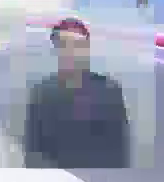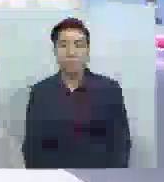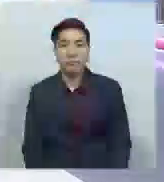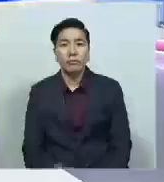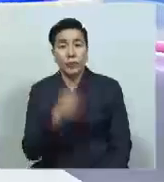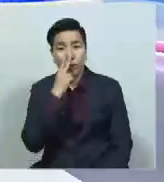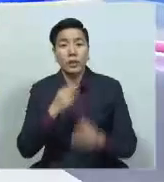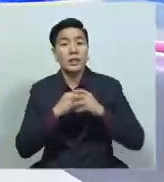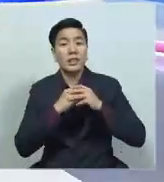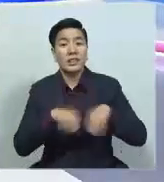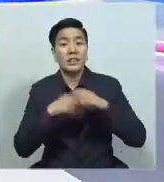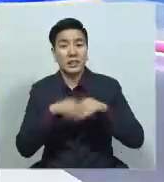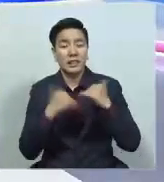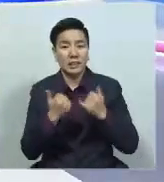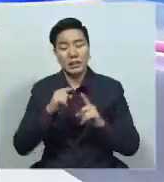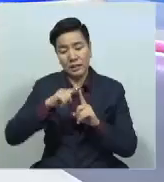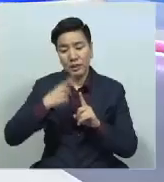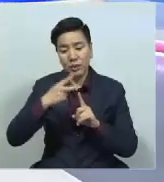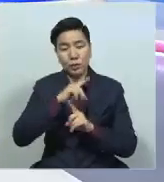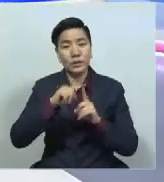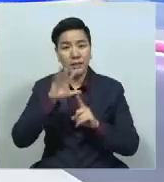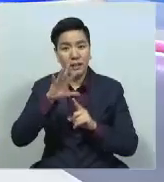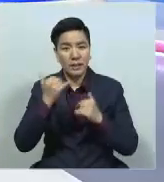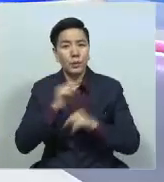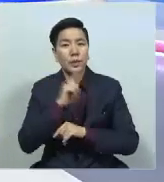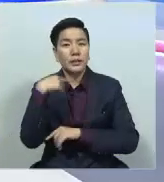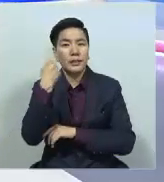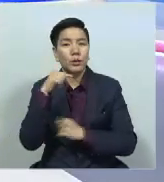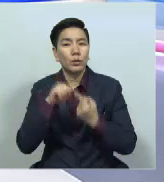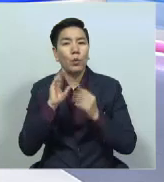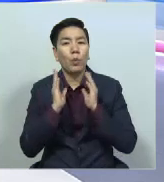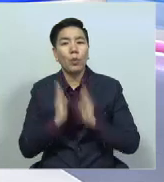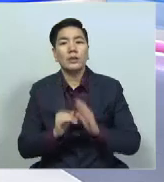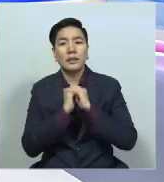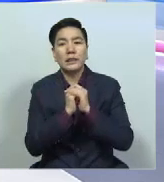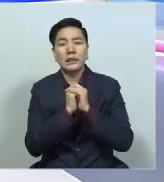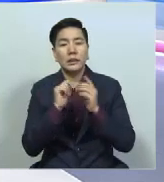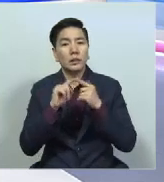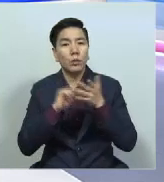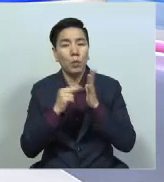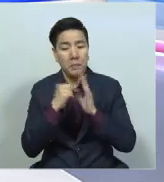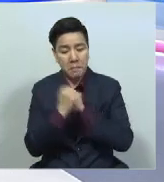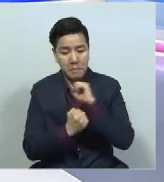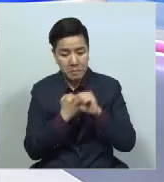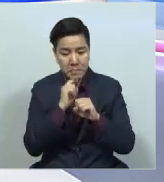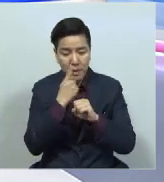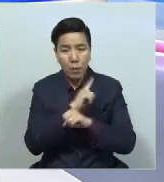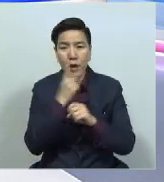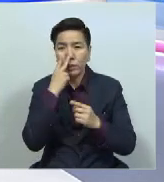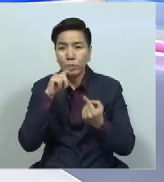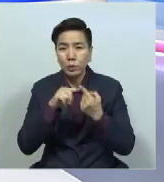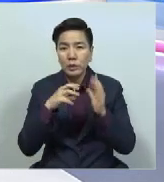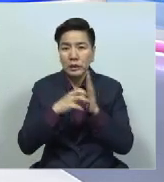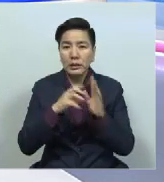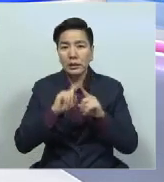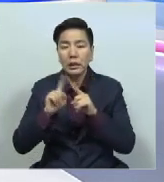ดูบรรยากาศในเทศกาลตรุษจีนกันหน่อยนะครับวันนี้5กุมภาพันธ์ถือว่าเป็นวันเที่ยวสำหรับชาวจีนนะครับแล้วก็ถือว่าเป็นวันปีใหม่เป็นวันถือ